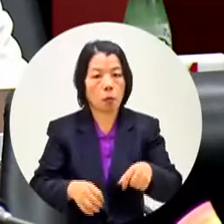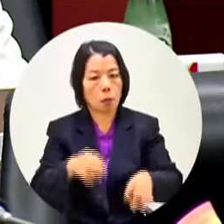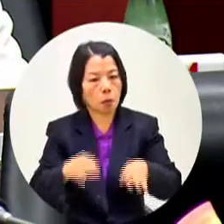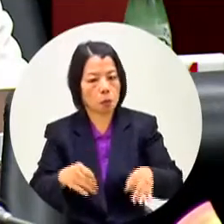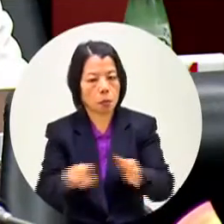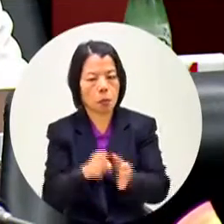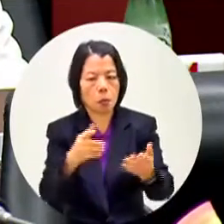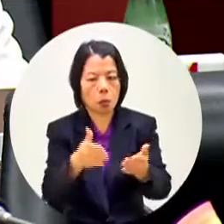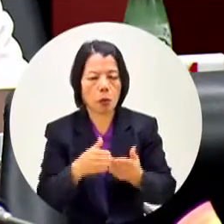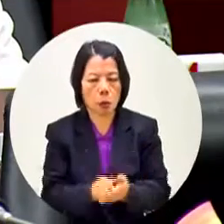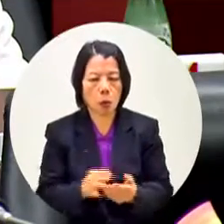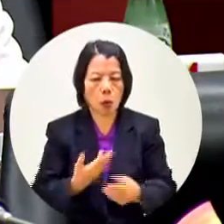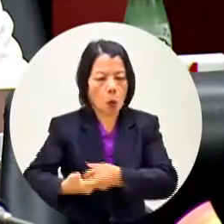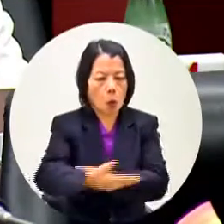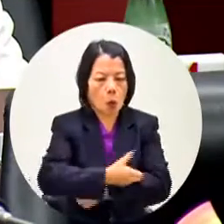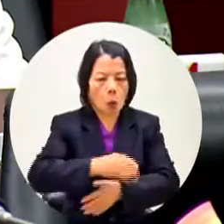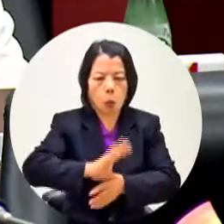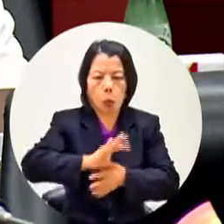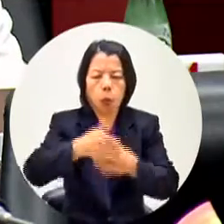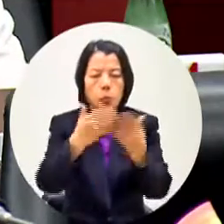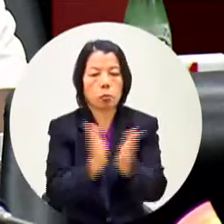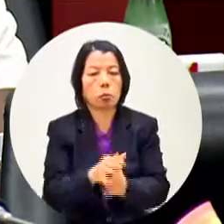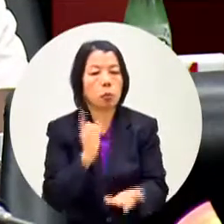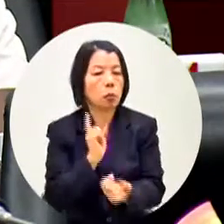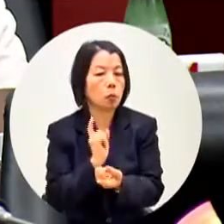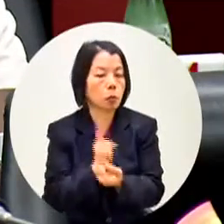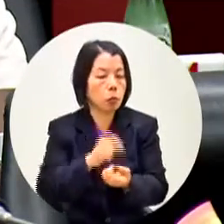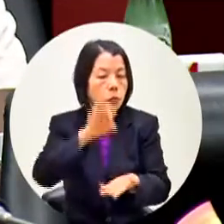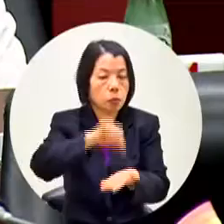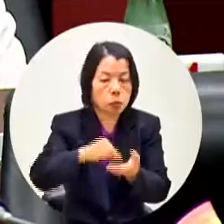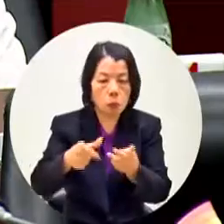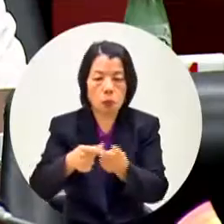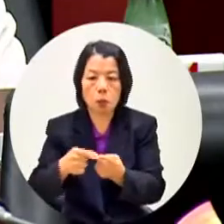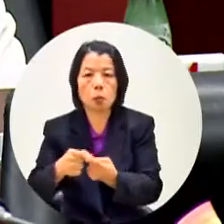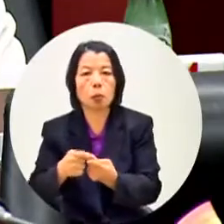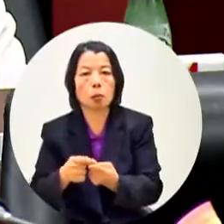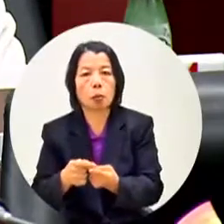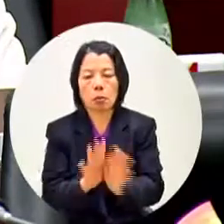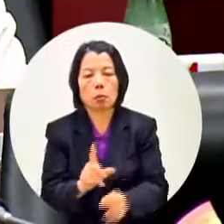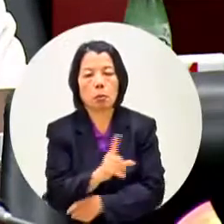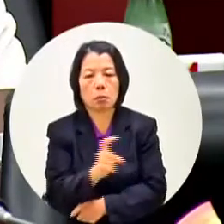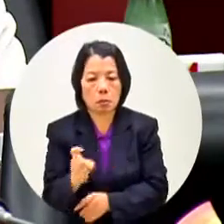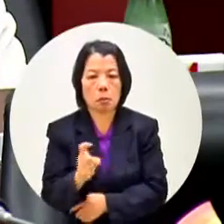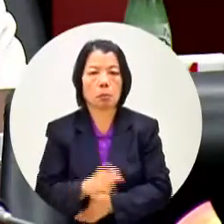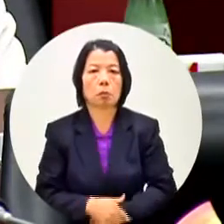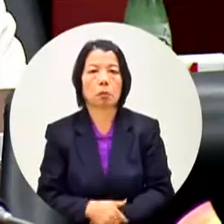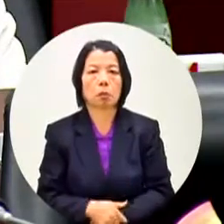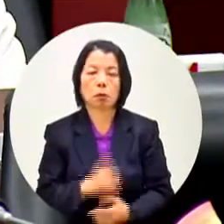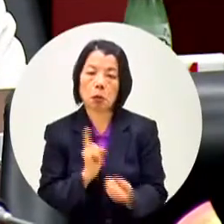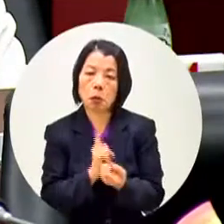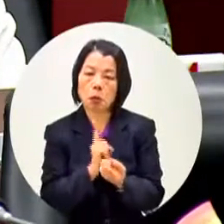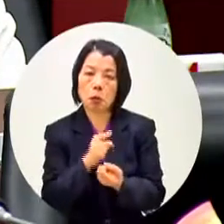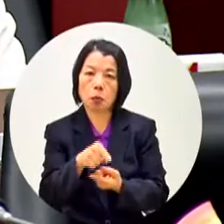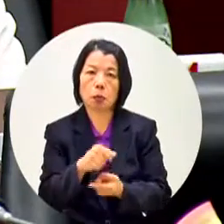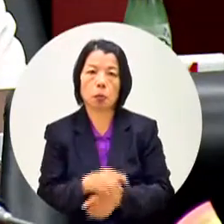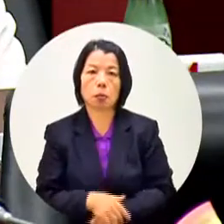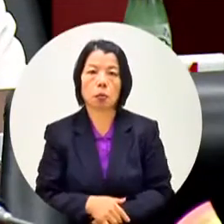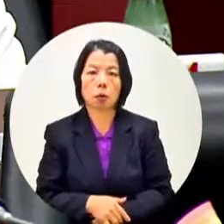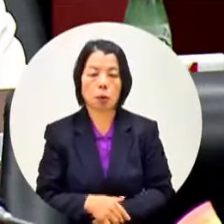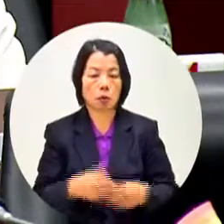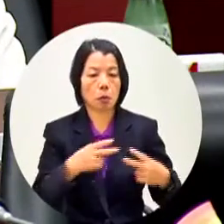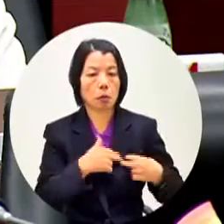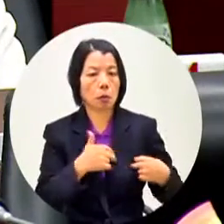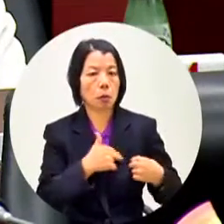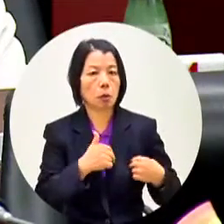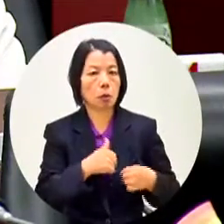500万公斤的量，好，再怎么样加倍收购产销仍然还是会失衡，好，农民也根本就吃不消。